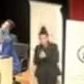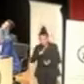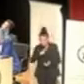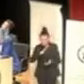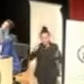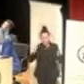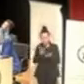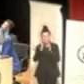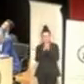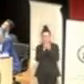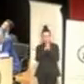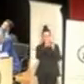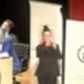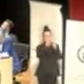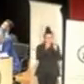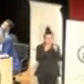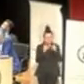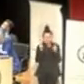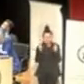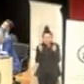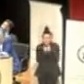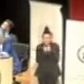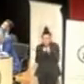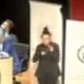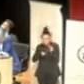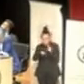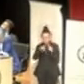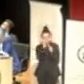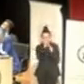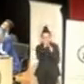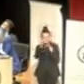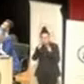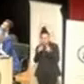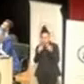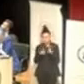okuyucularımız, üyelerimiz kısa yol tuşlarını da kullanabilmektedirler.